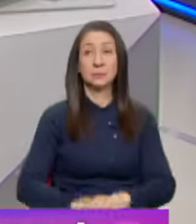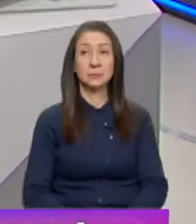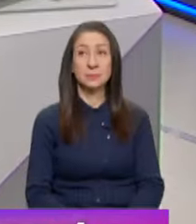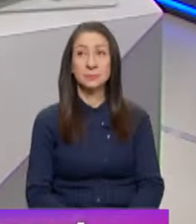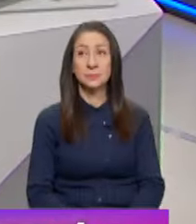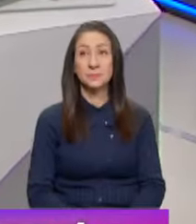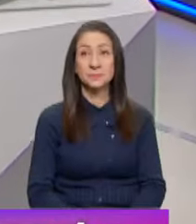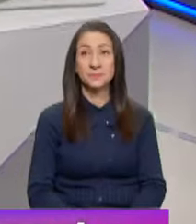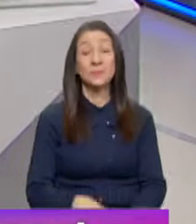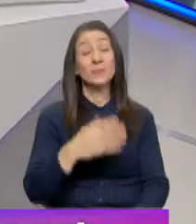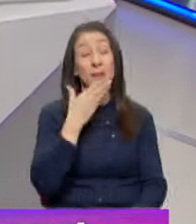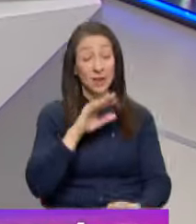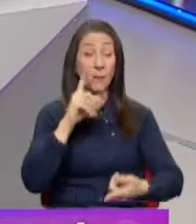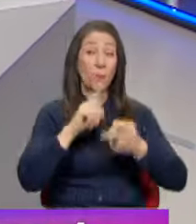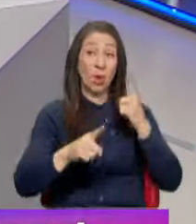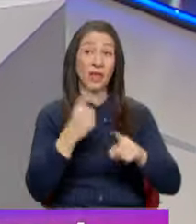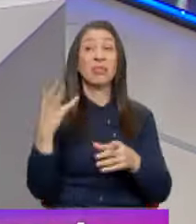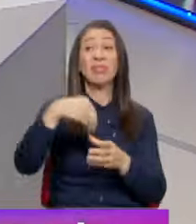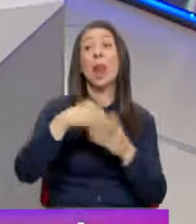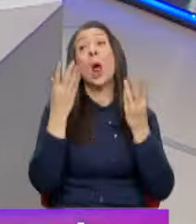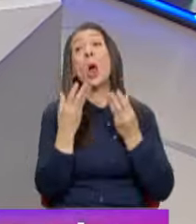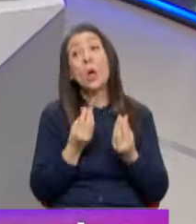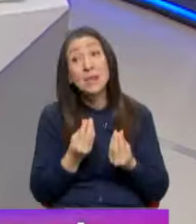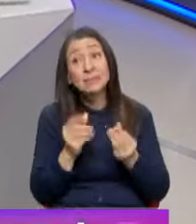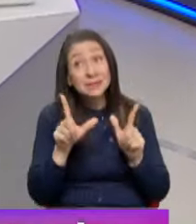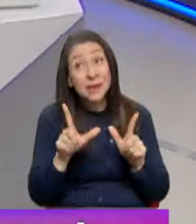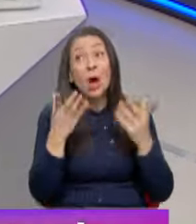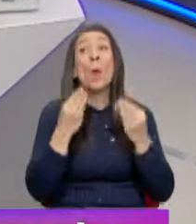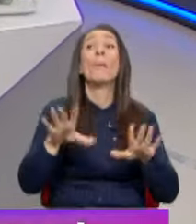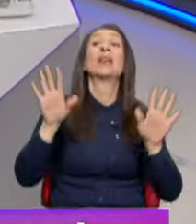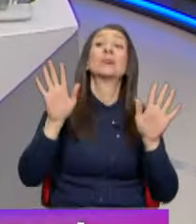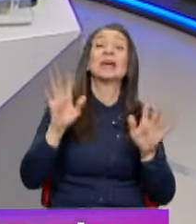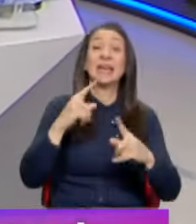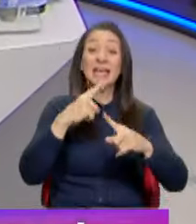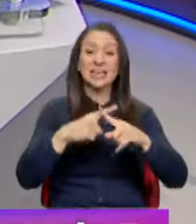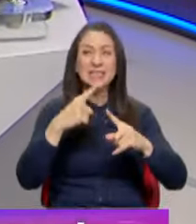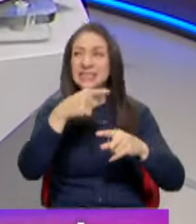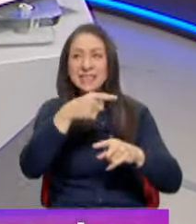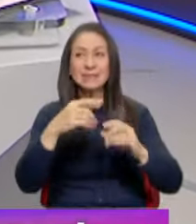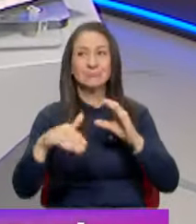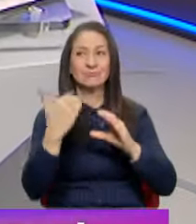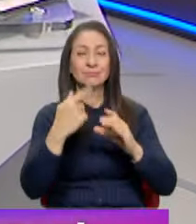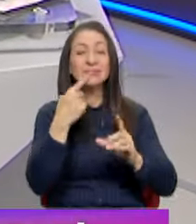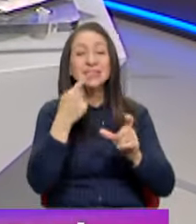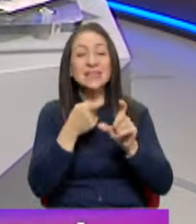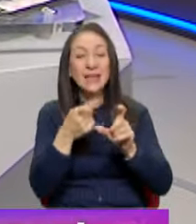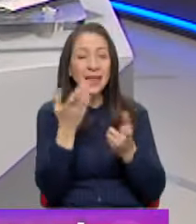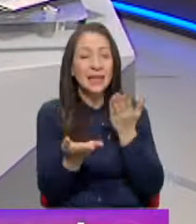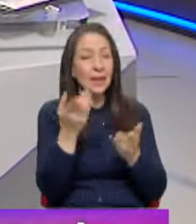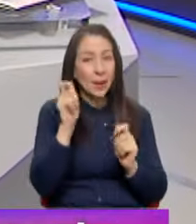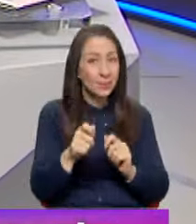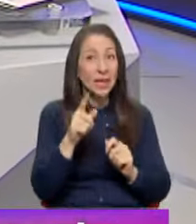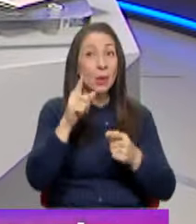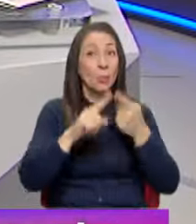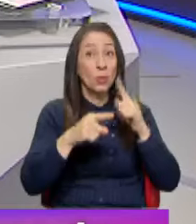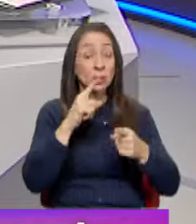olmalıdır emekliler siyasete malzeme olmalı mıdır olmamalı mıdır x hesabımızda bir anket açtık